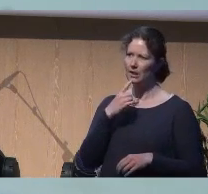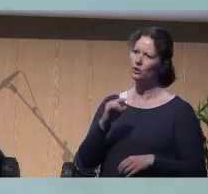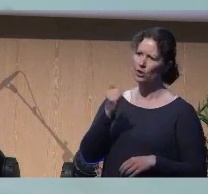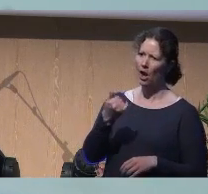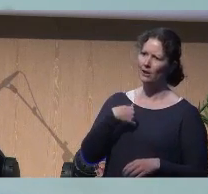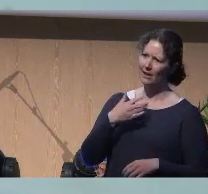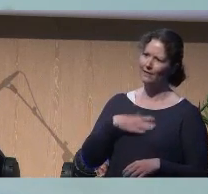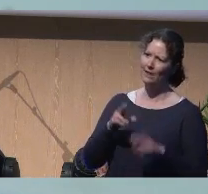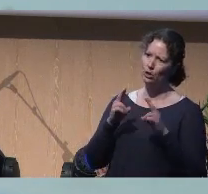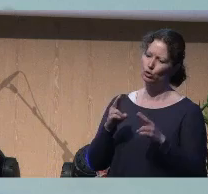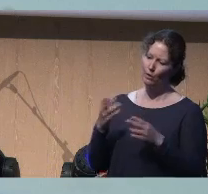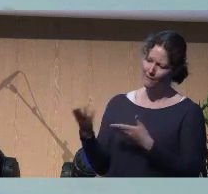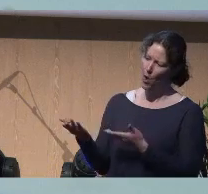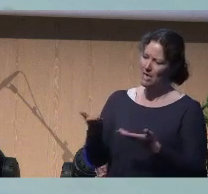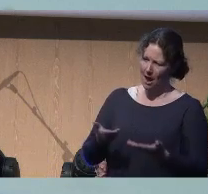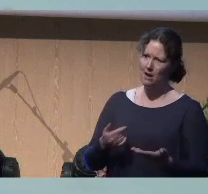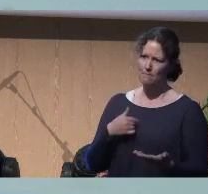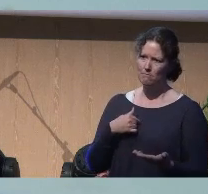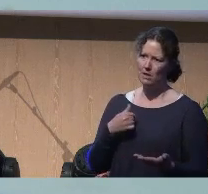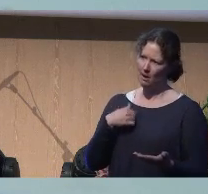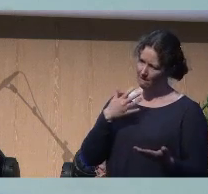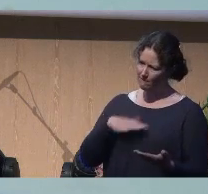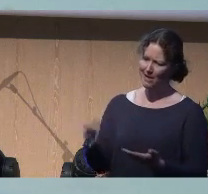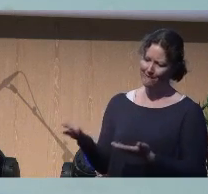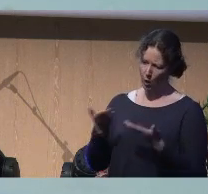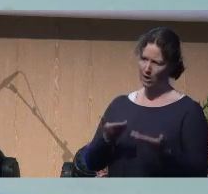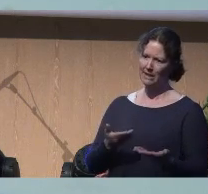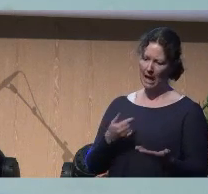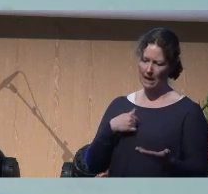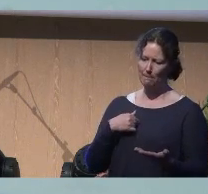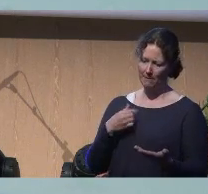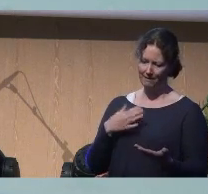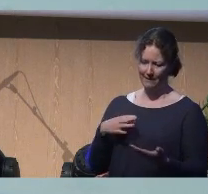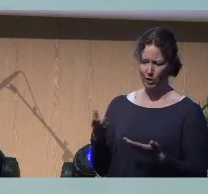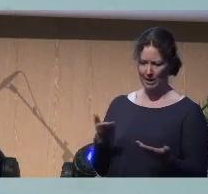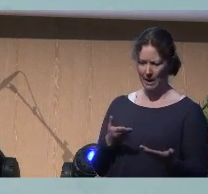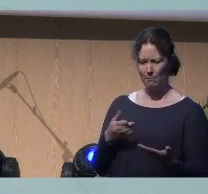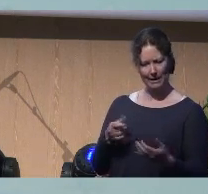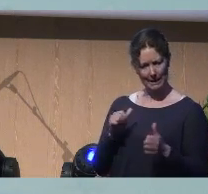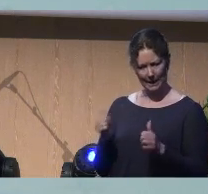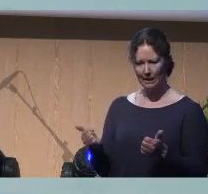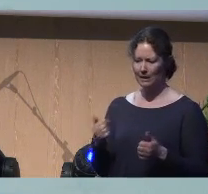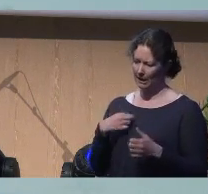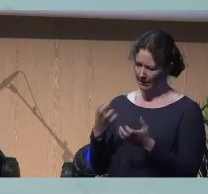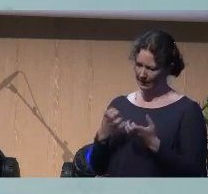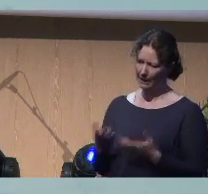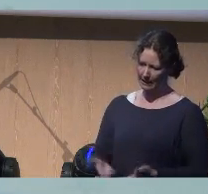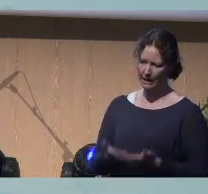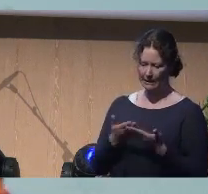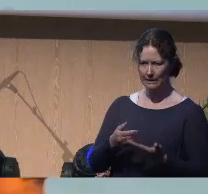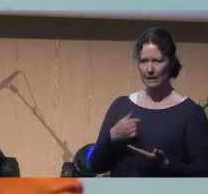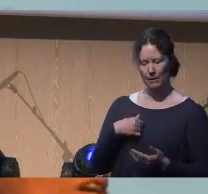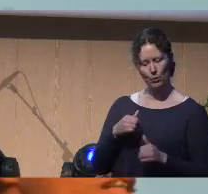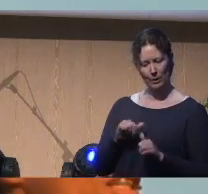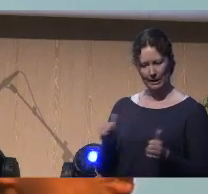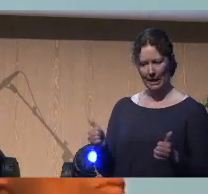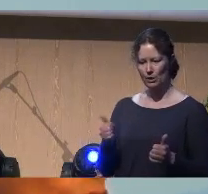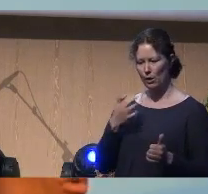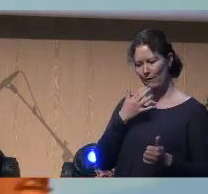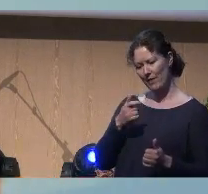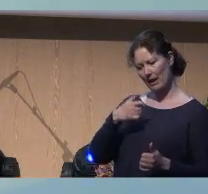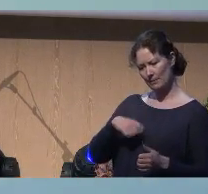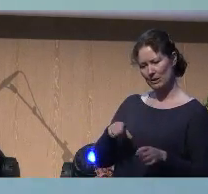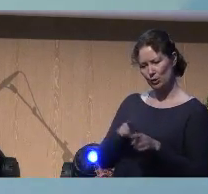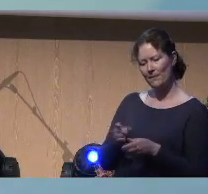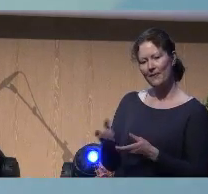vil også få hjelp. Jeg vil få hjelp. Det helt i orden, jeg trenger hjelp. Og det helt i orden å være den som